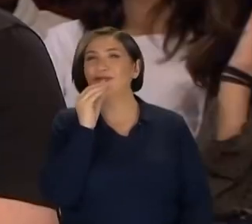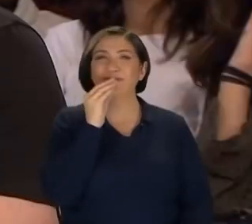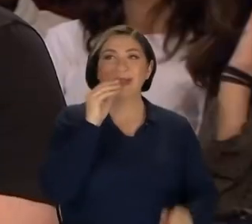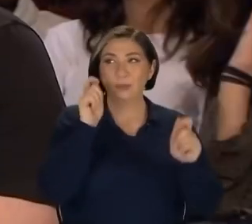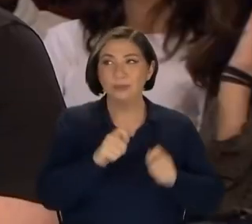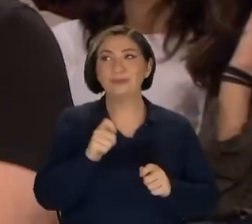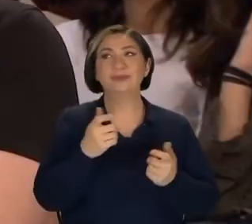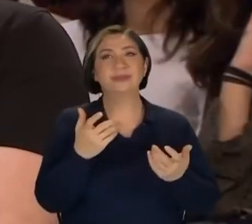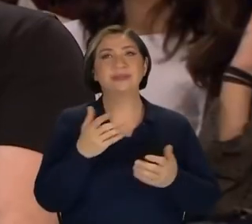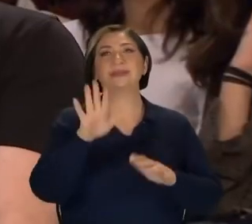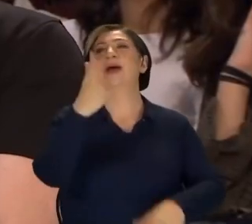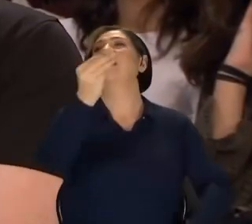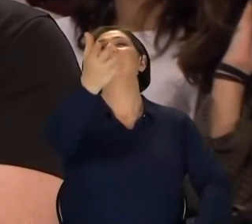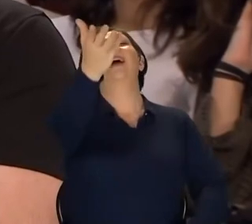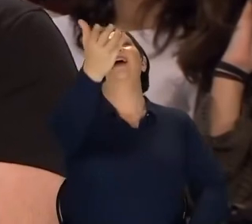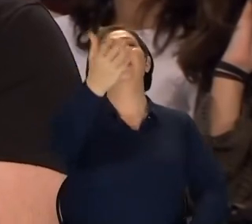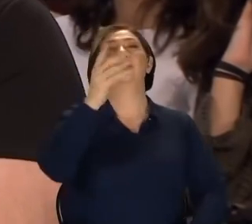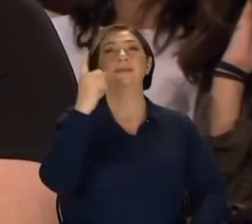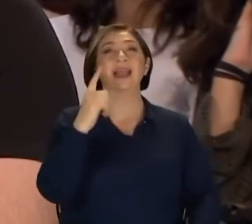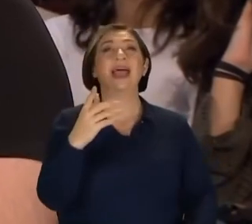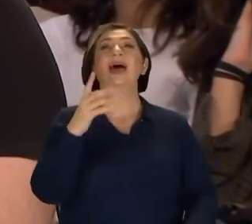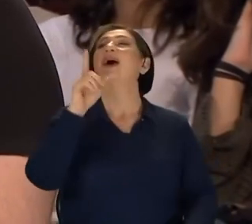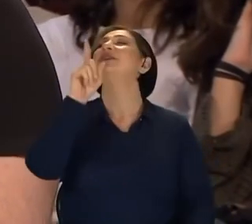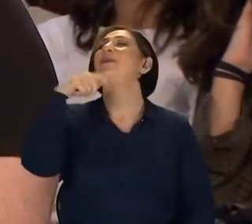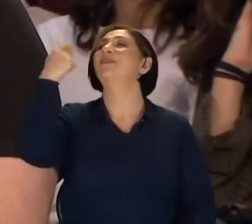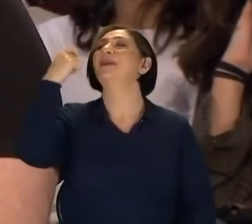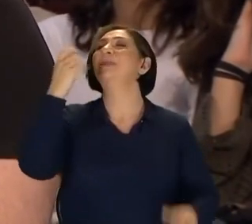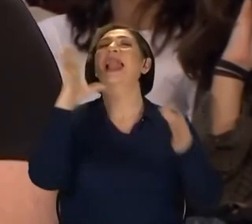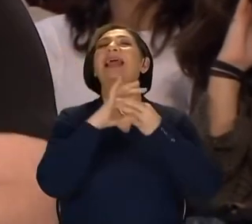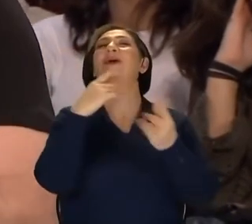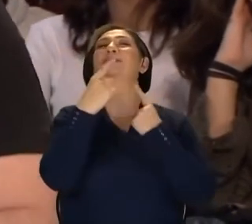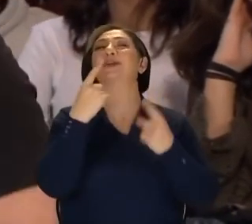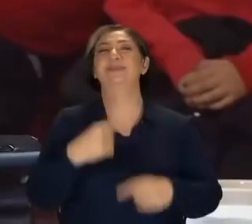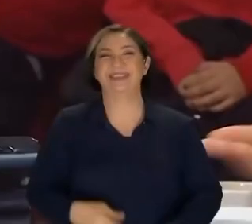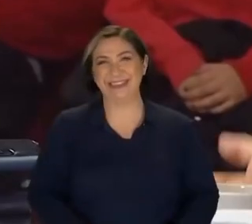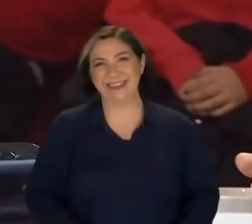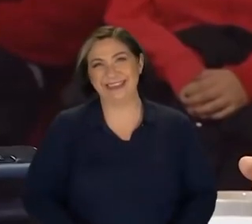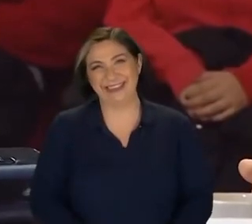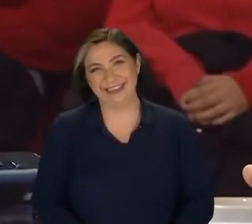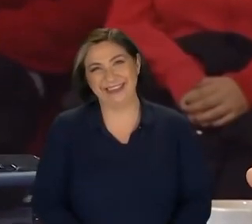setlerde. Yani ne oluyor orada diyor mesela yönetmeniniz. Hocam filmle ilgili konuşuyorum.